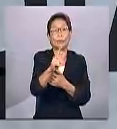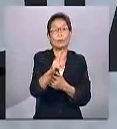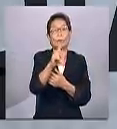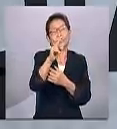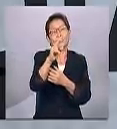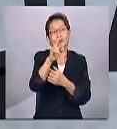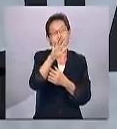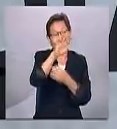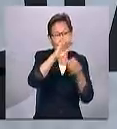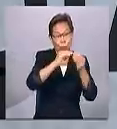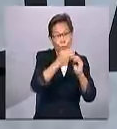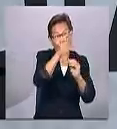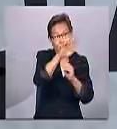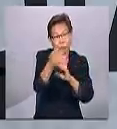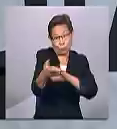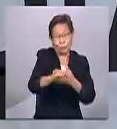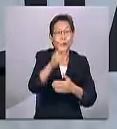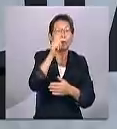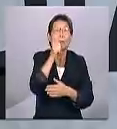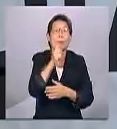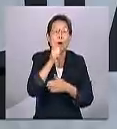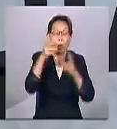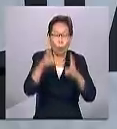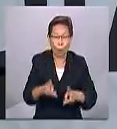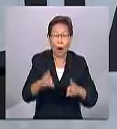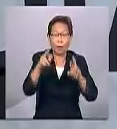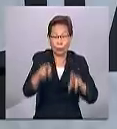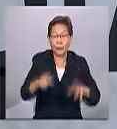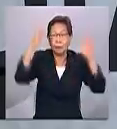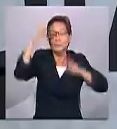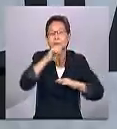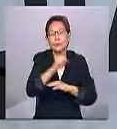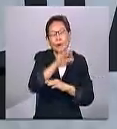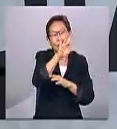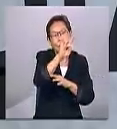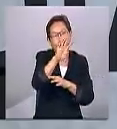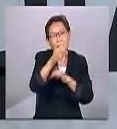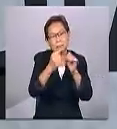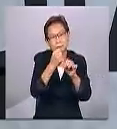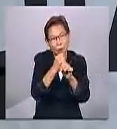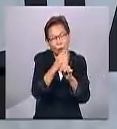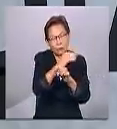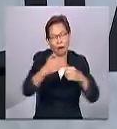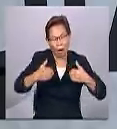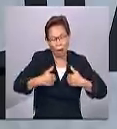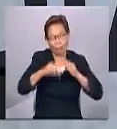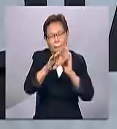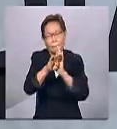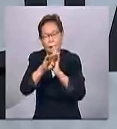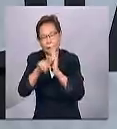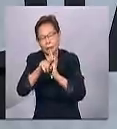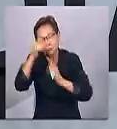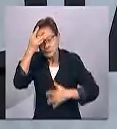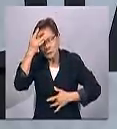2,561, merupakan perempuan warga negara Malaysia berumur 84 tahun dan mempunyai latar belakang